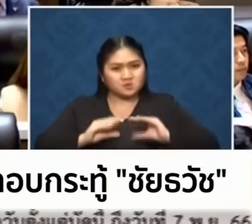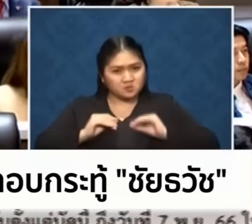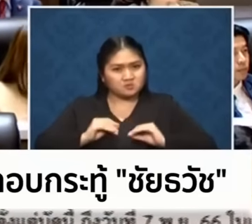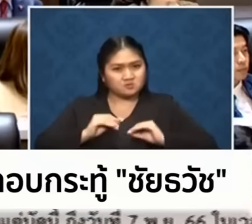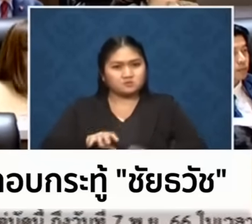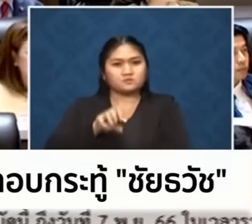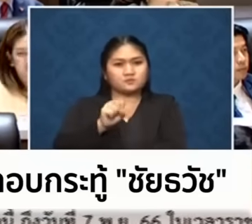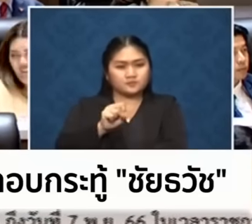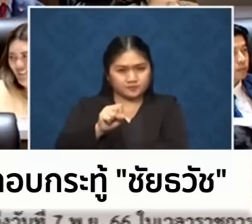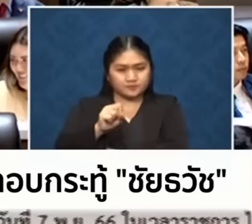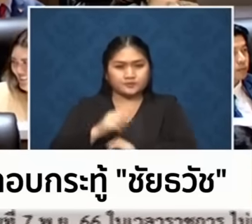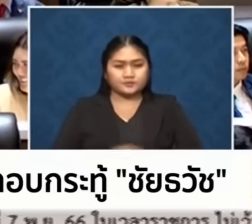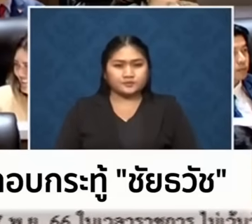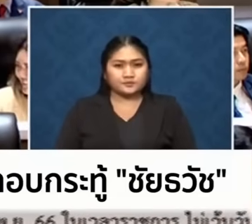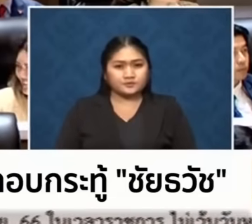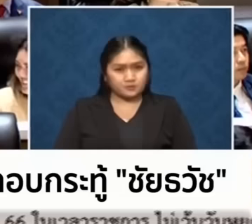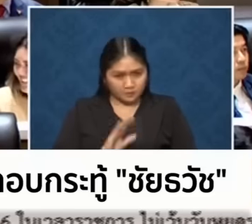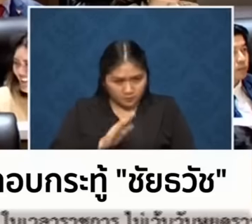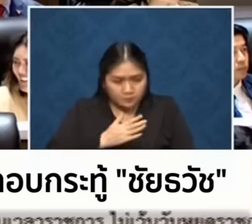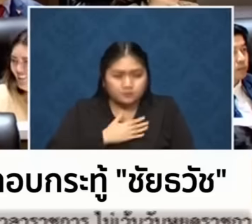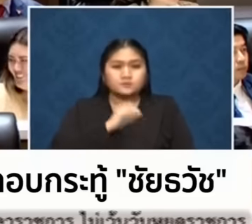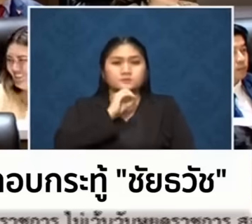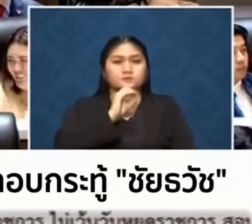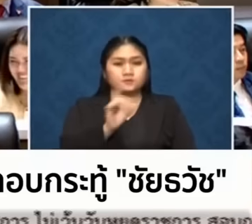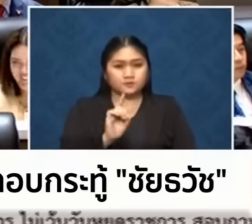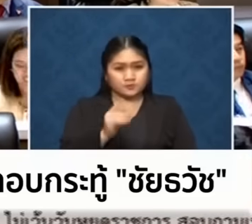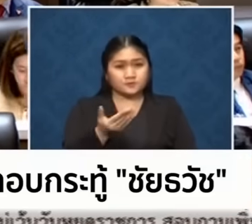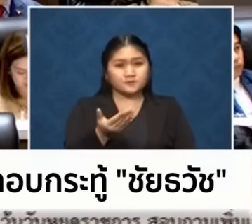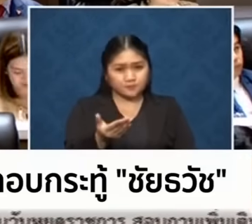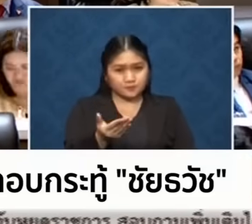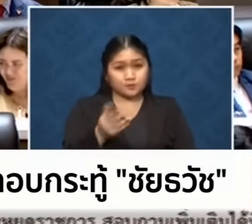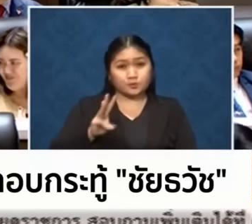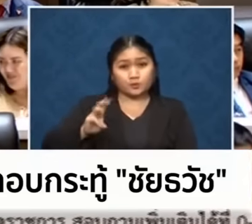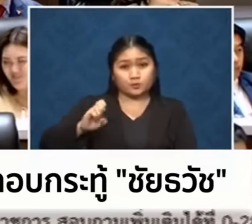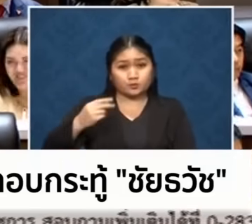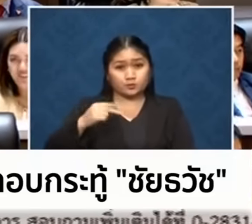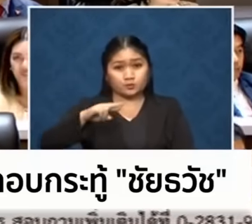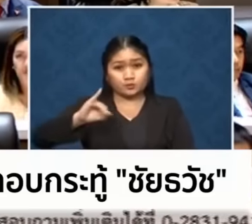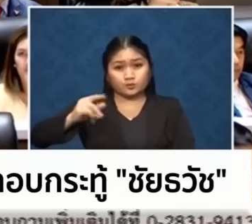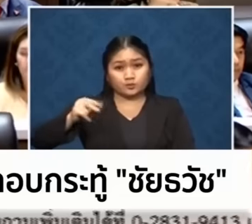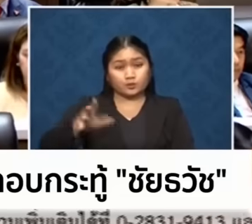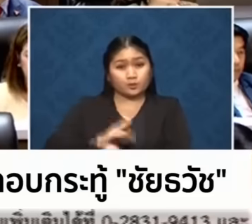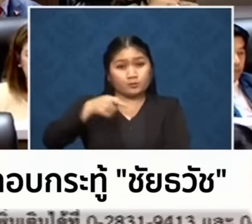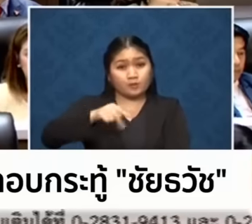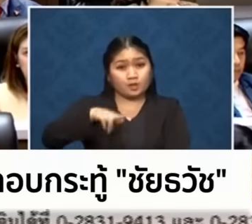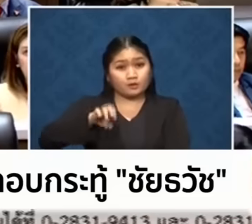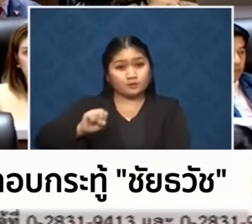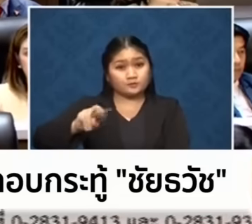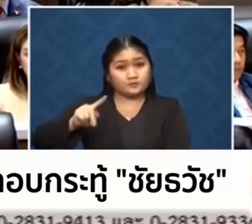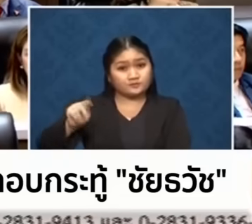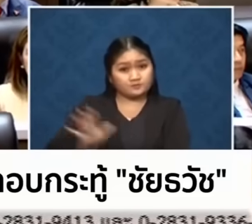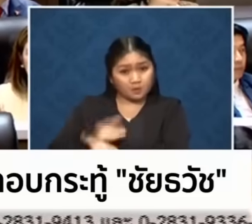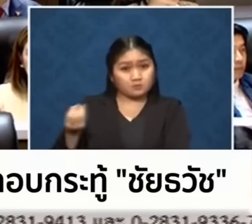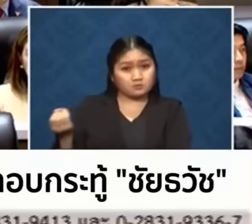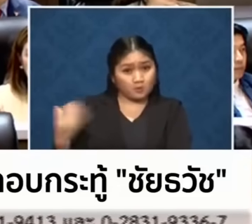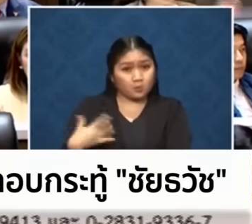เดียวครับบอกว่าข้อบังคับไม่จำเป็นนะว่าต้องเป็นมติคณะรัฐมนตรีเอาแค่ว่ามีเหตุจำเป็นอันไม่อาจหลีกเลี่ยงได ้ ก็เป็น